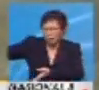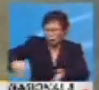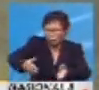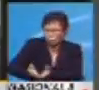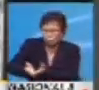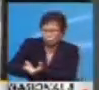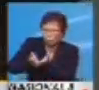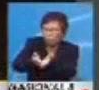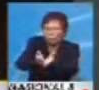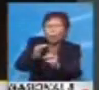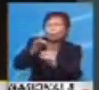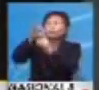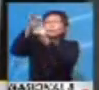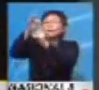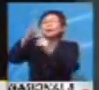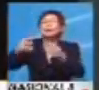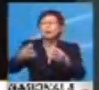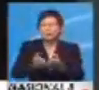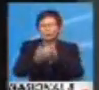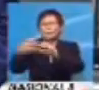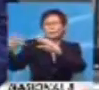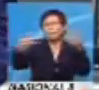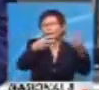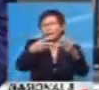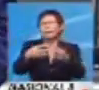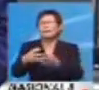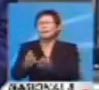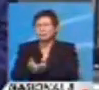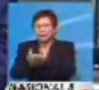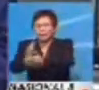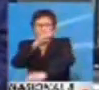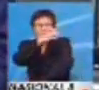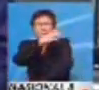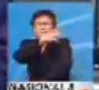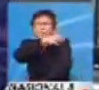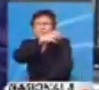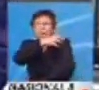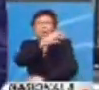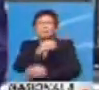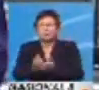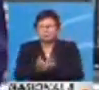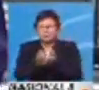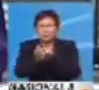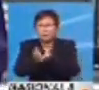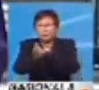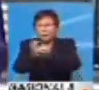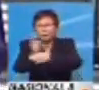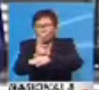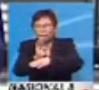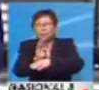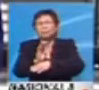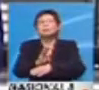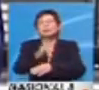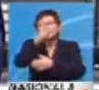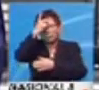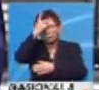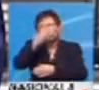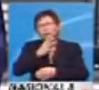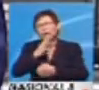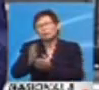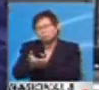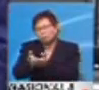perkapalan utama termasuk kapal perang kapal penguat kuasa dan kapal komersial atau Sri Hanifah berkata kehadiran kapal-kapal tersebut